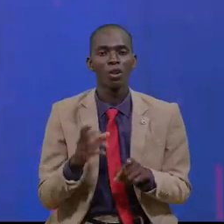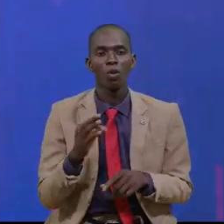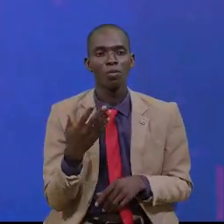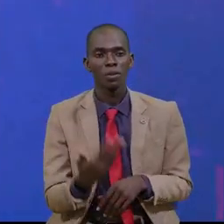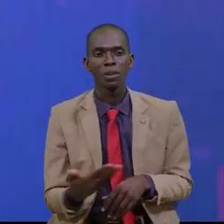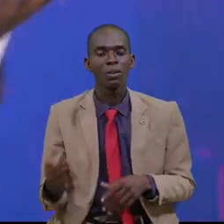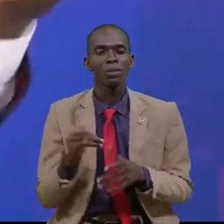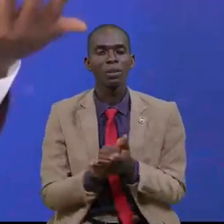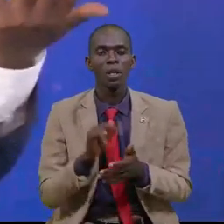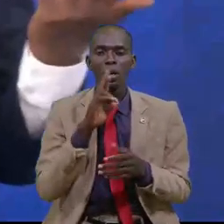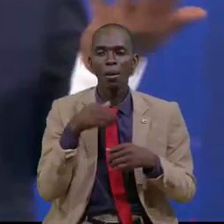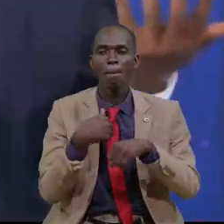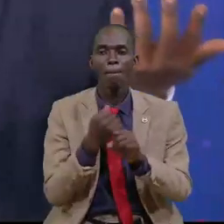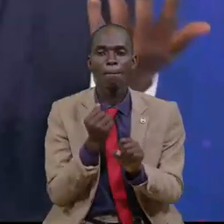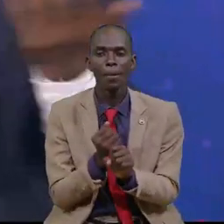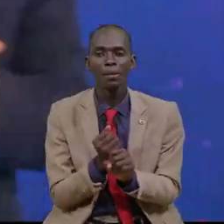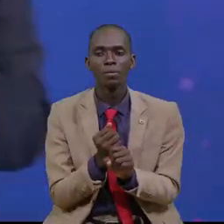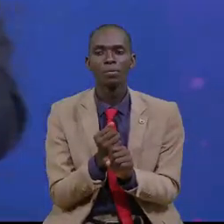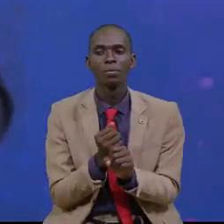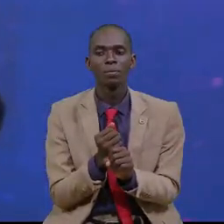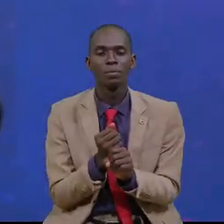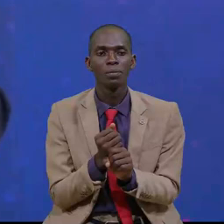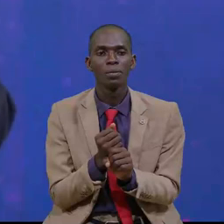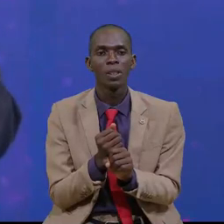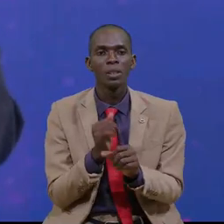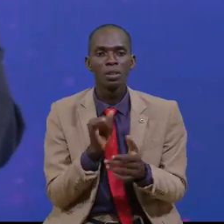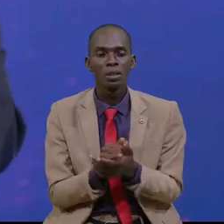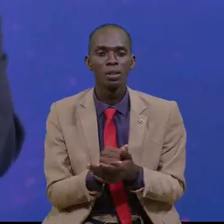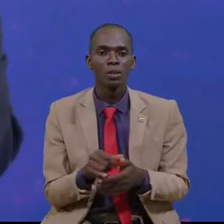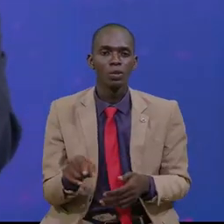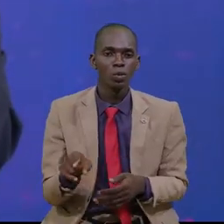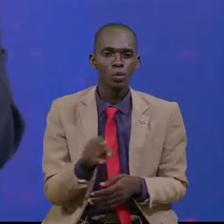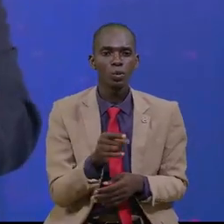afin que les choses inébranlables subsistent.